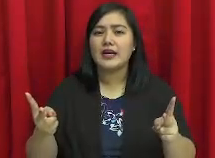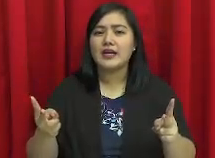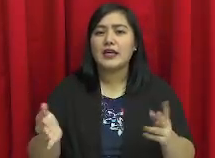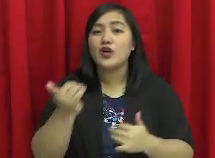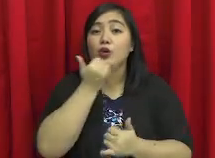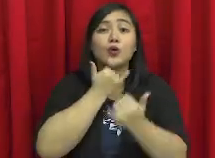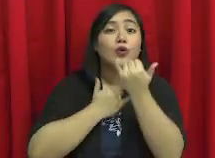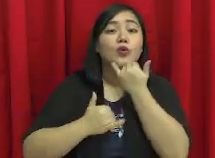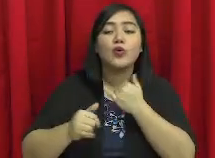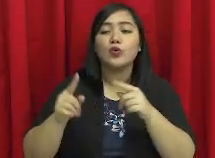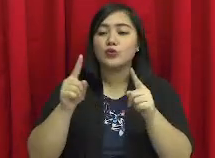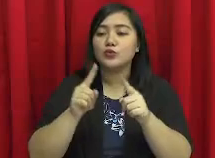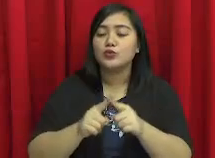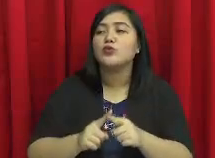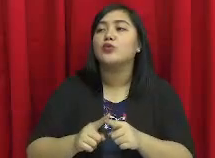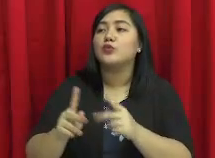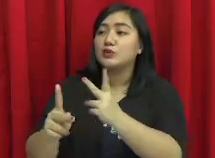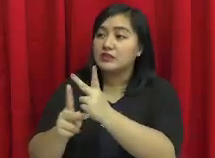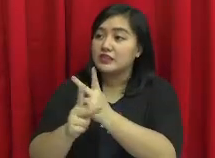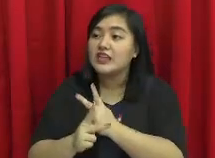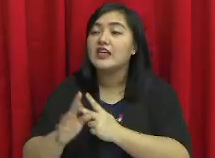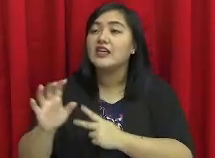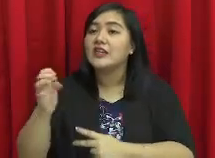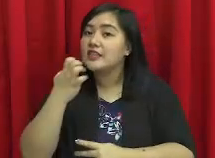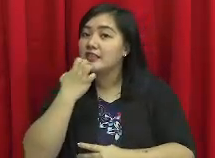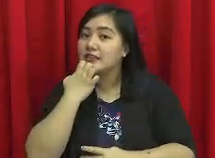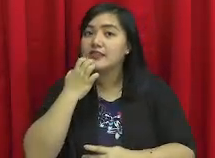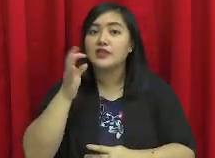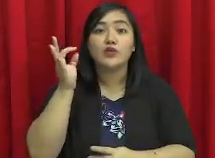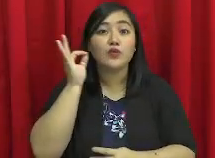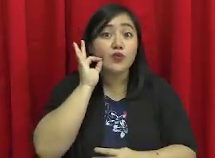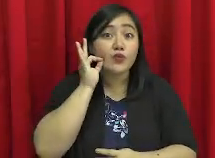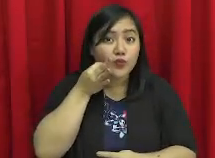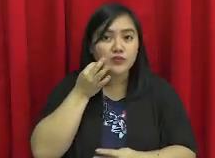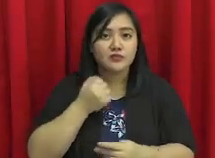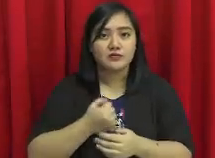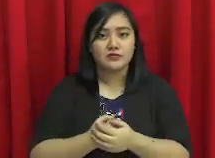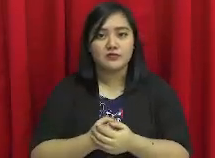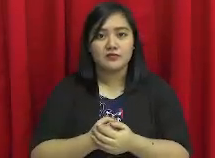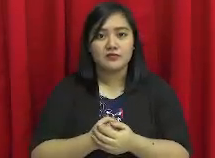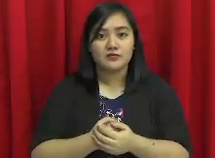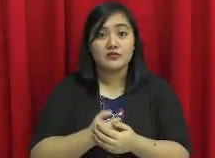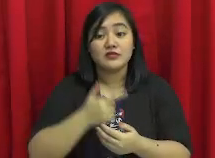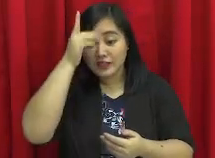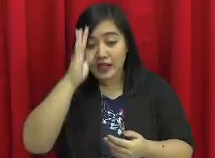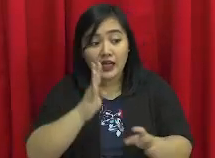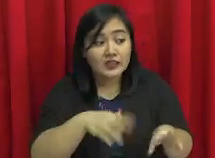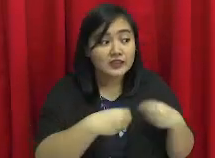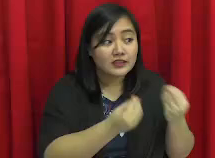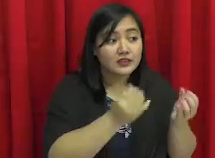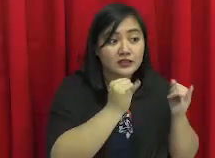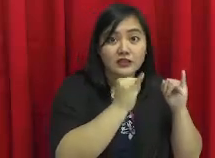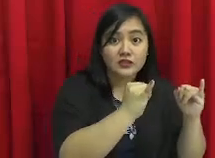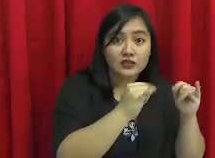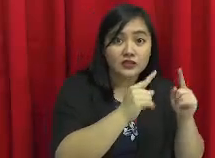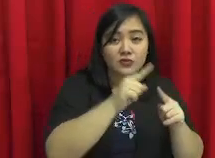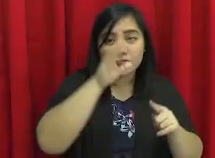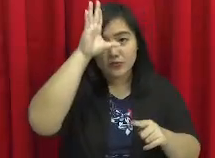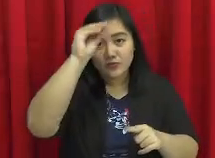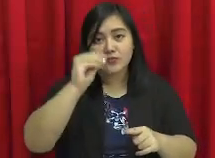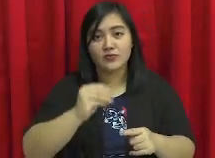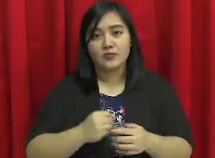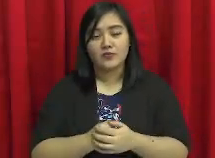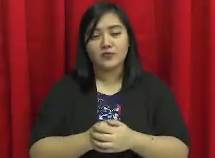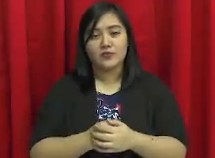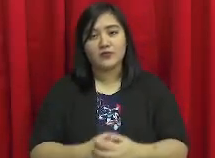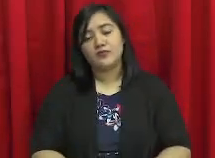yon. Balikan nyo, wala pa si Eve. May instruction yun na kay Adan. You see that? So, nakita nyo, may instruction na,